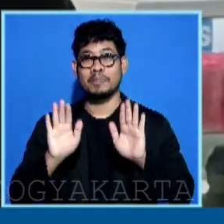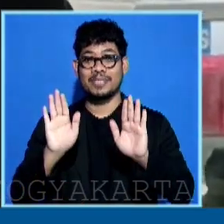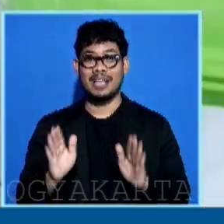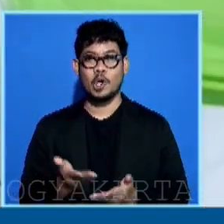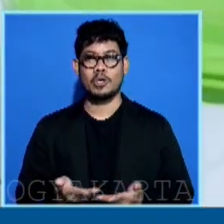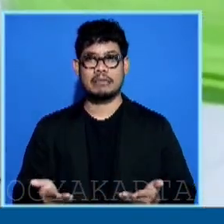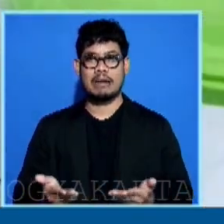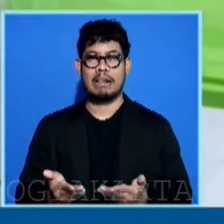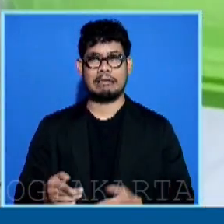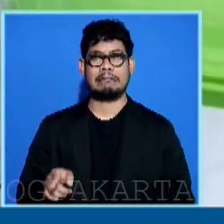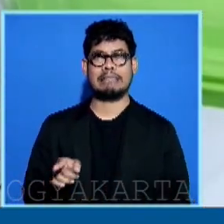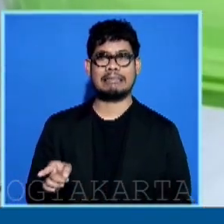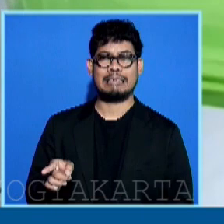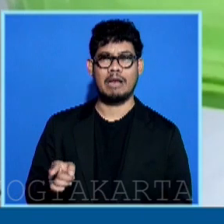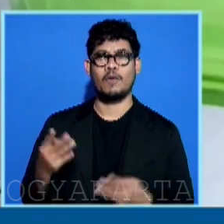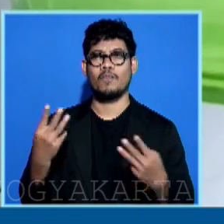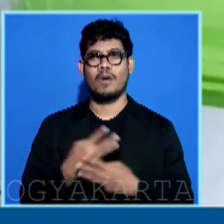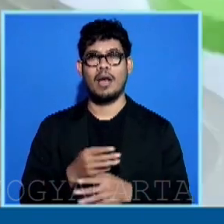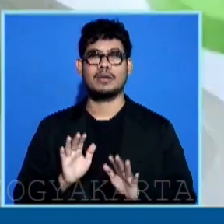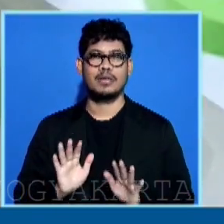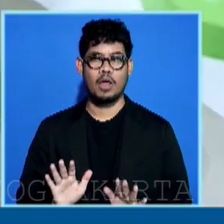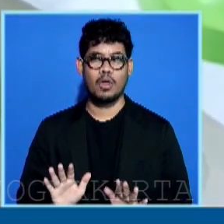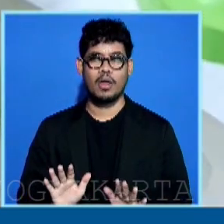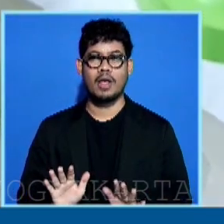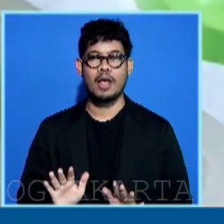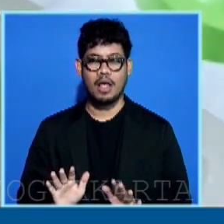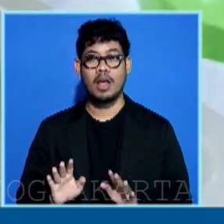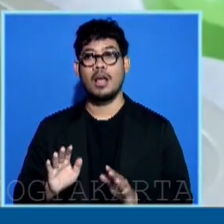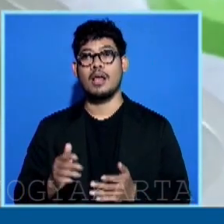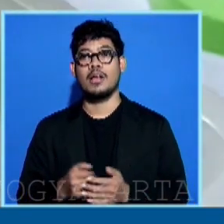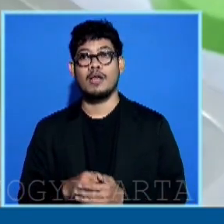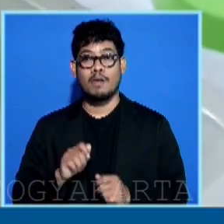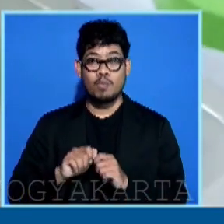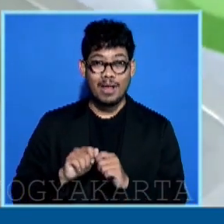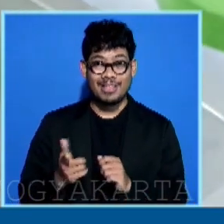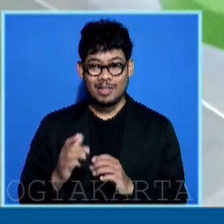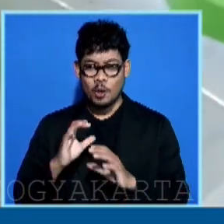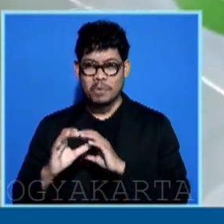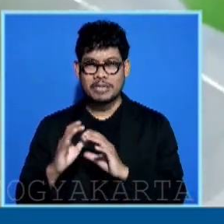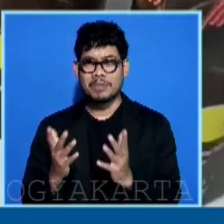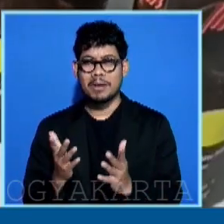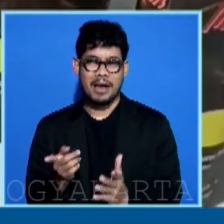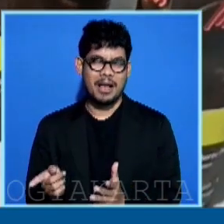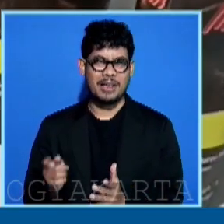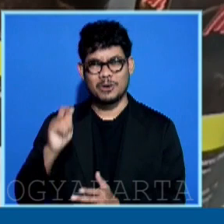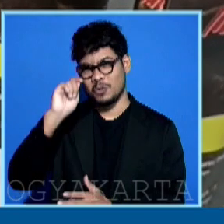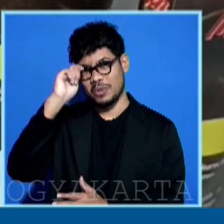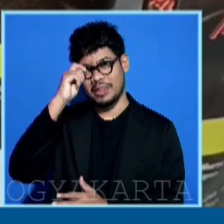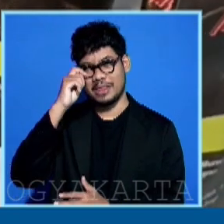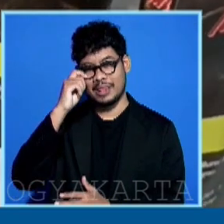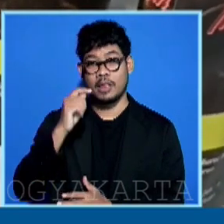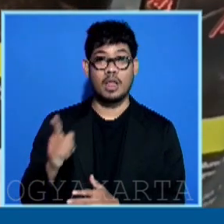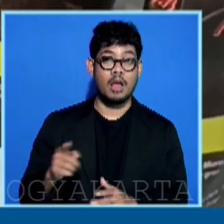n NSA Kang sesambetan kalian pelangganun kam produk kopi men ingkang dipun